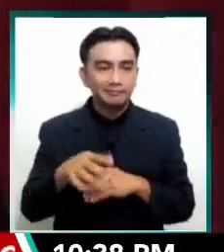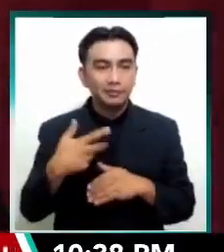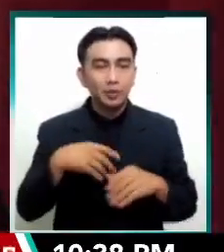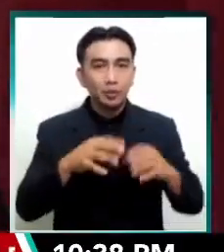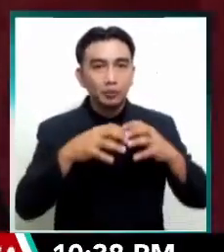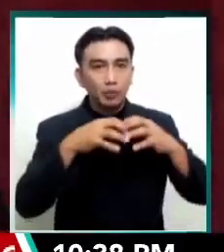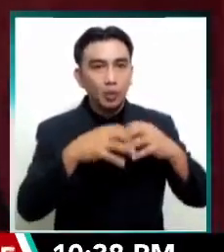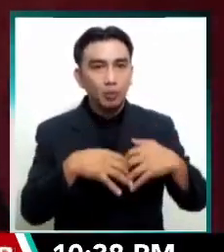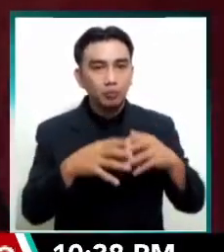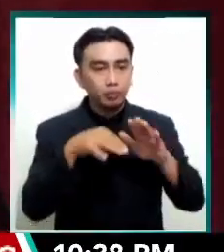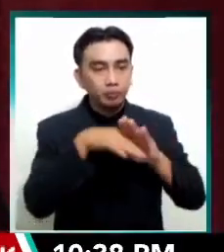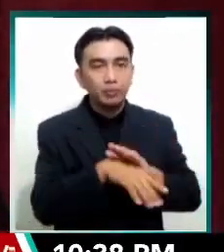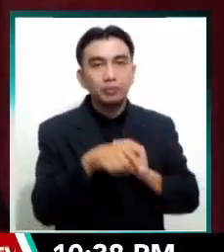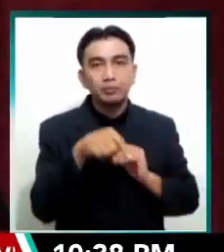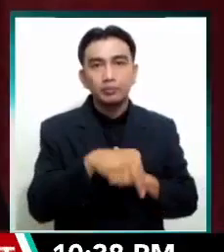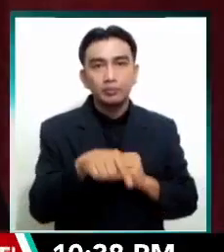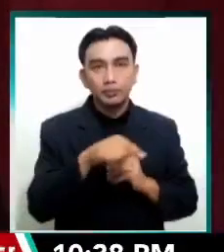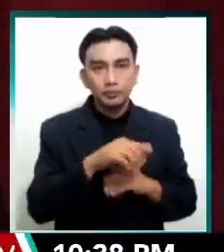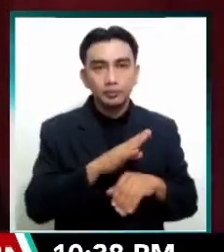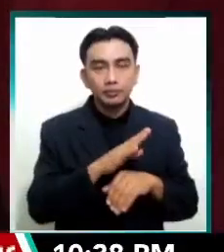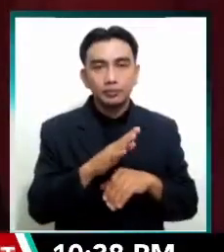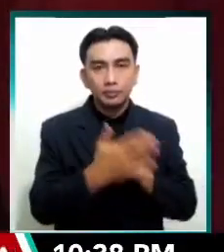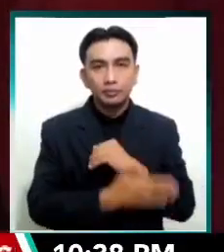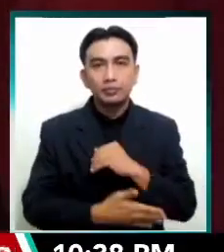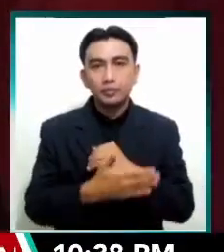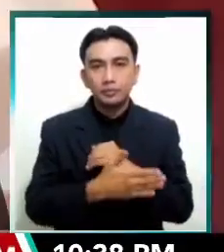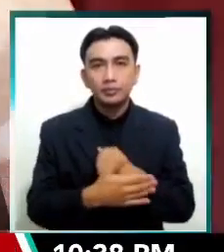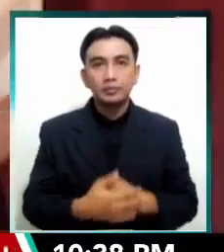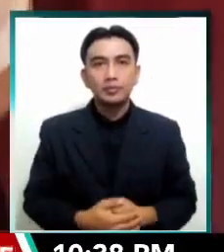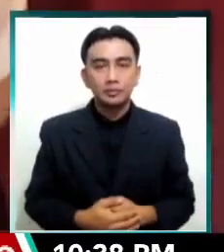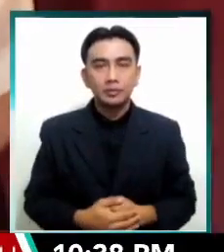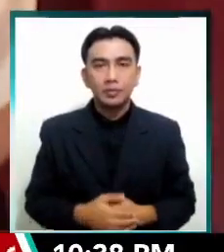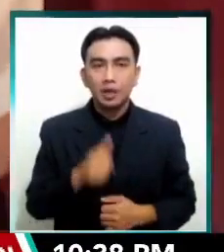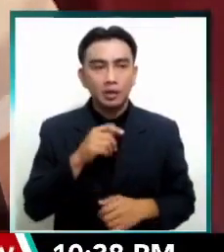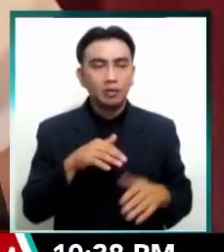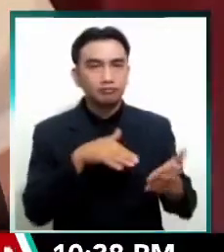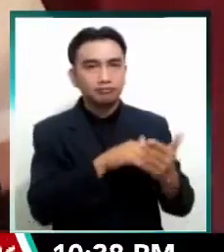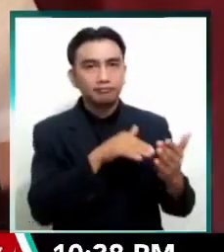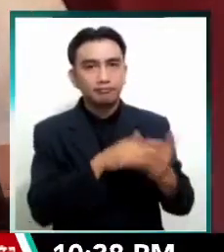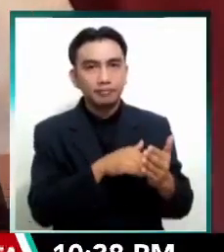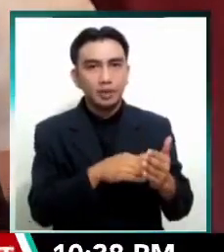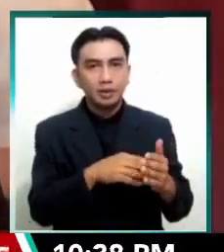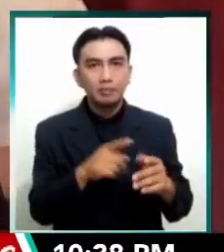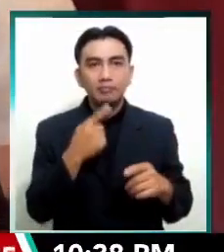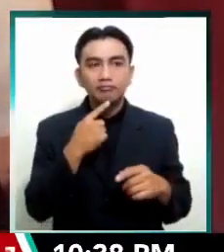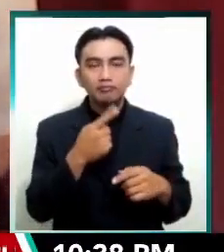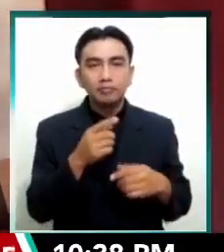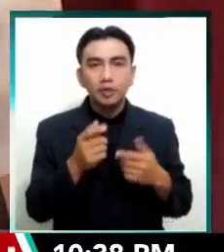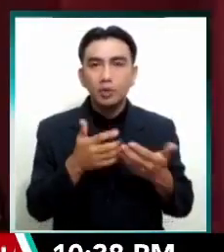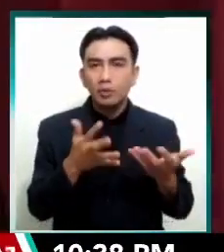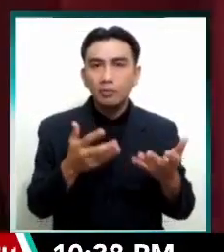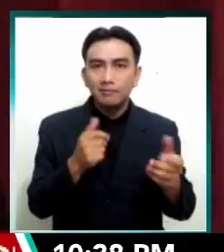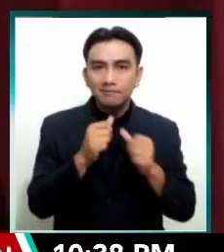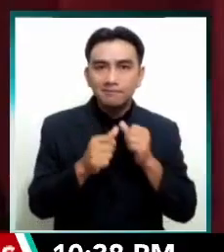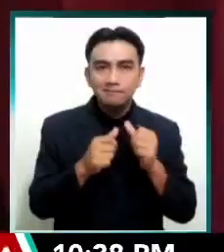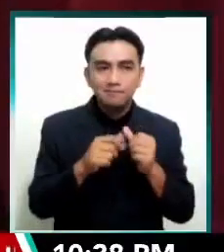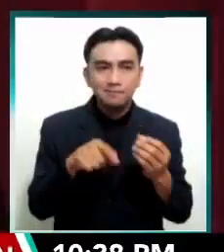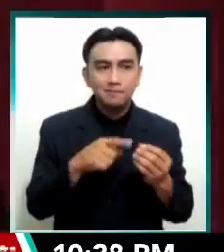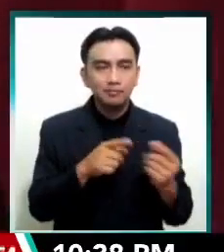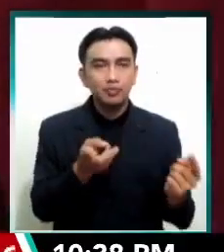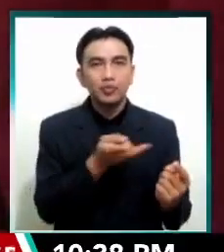sa confidential funds. Sinagot din niya ang mga usap-usapang may giriyan sila ni Duterte dahil sa posibleng pag-aharap nila